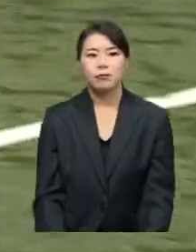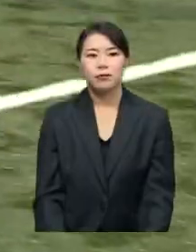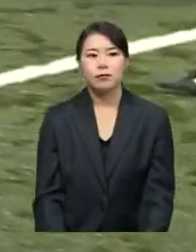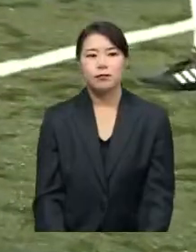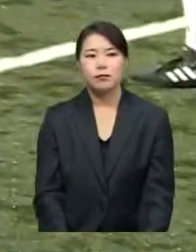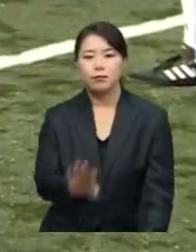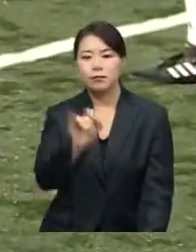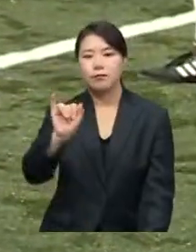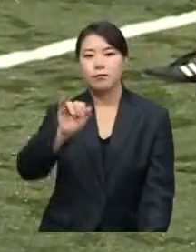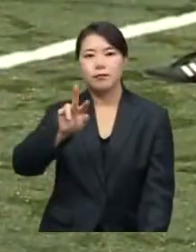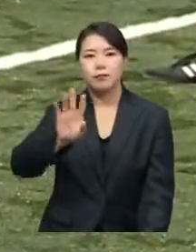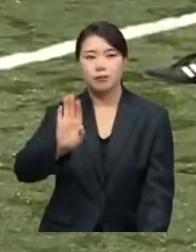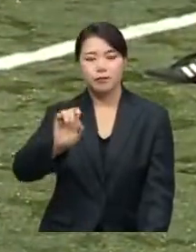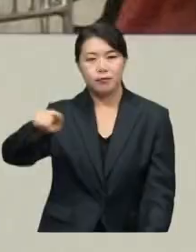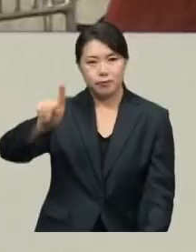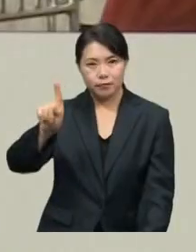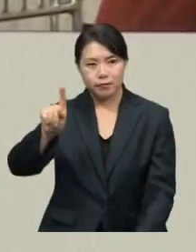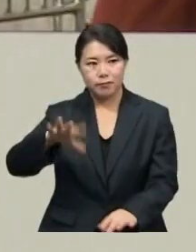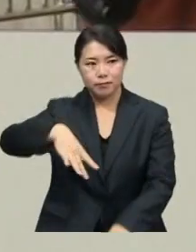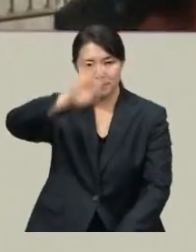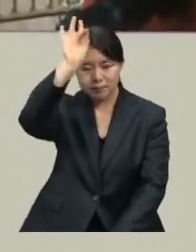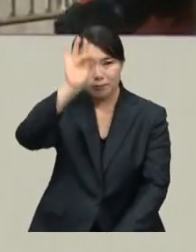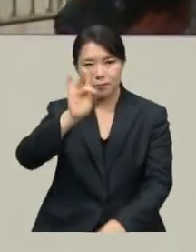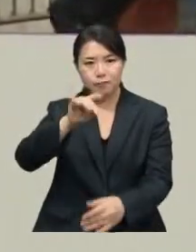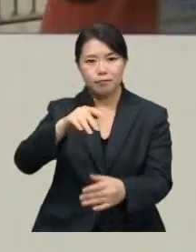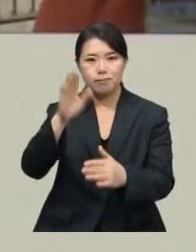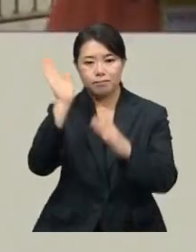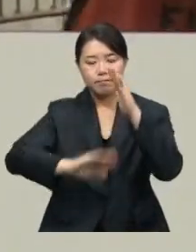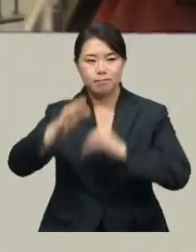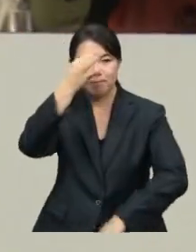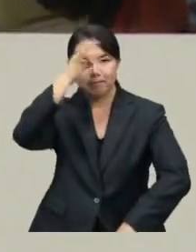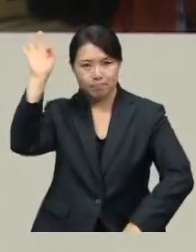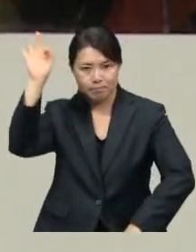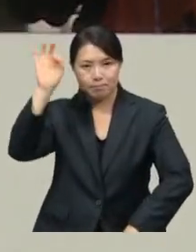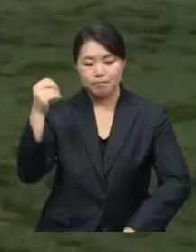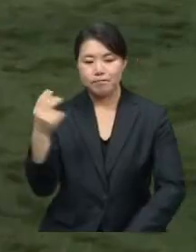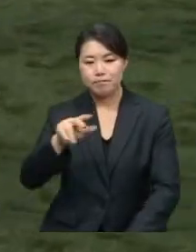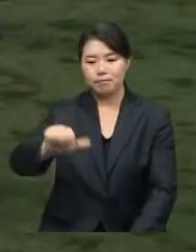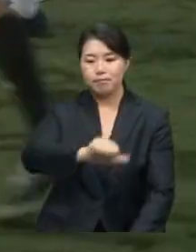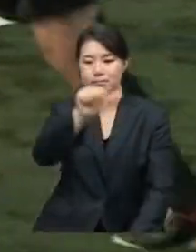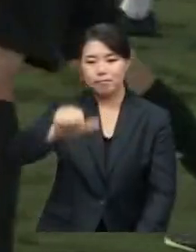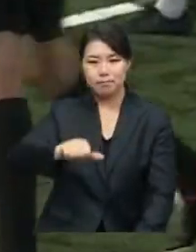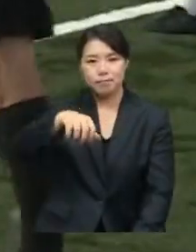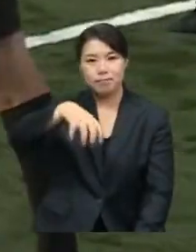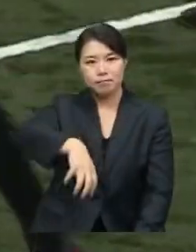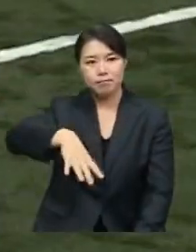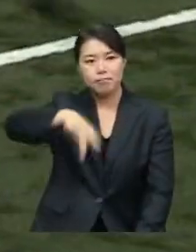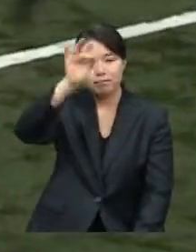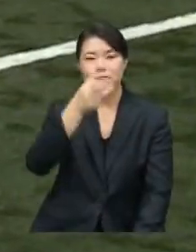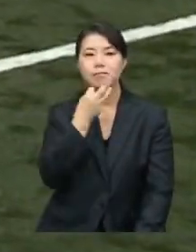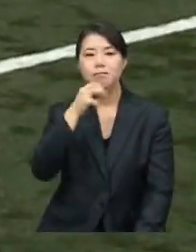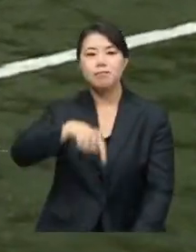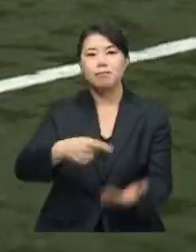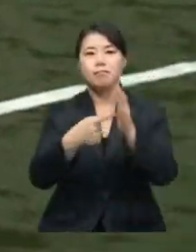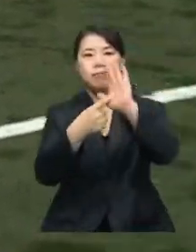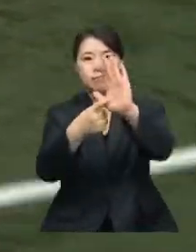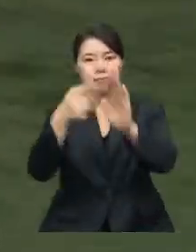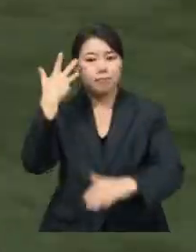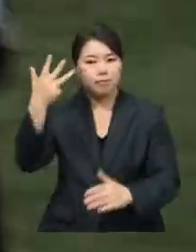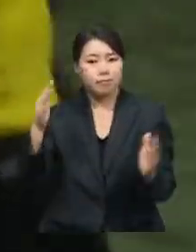피파가 최초로 공인한 대회이자 아시아 최초로 열린 서울 홈리스 월드컵이 8일간의 일정을 끝으로 막을